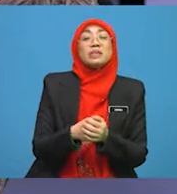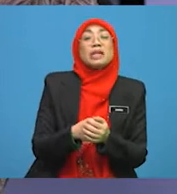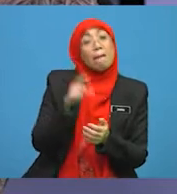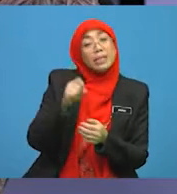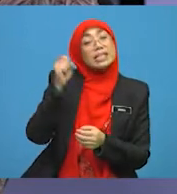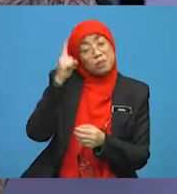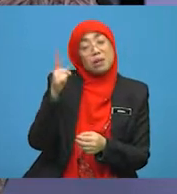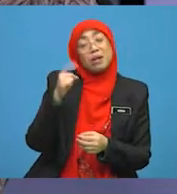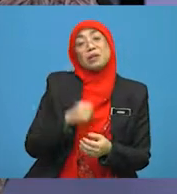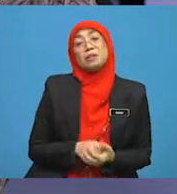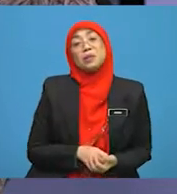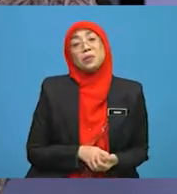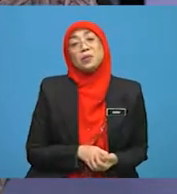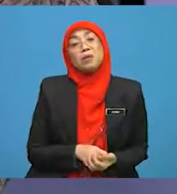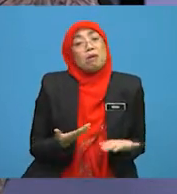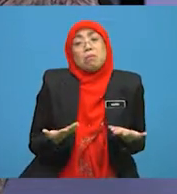dan penyempitan makna.